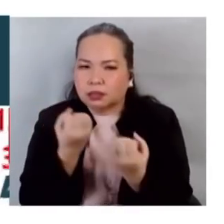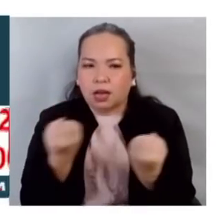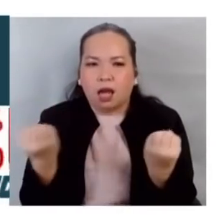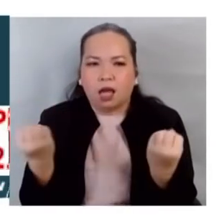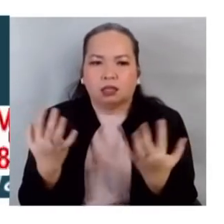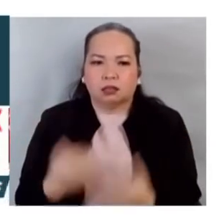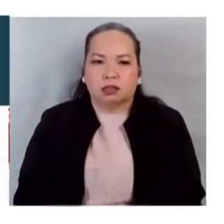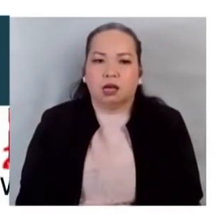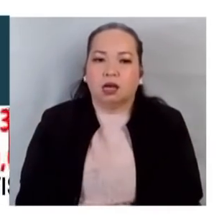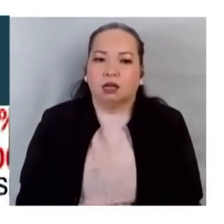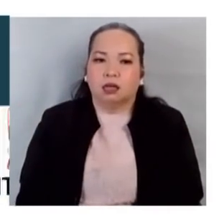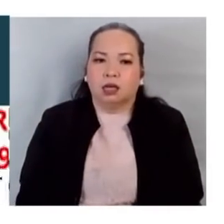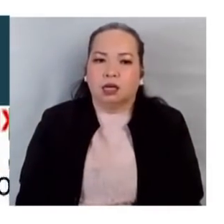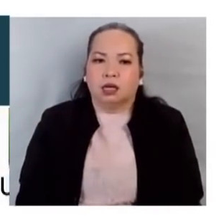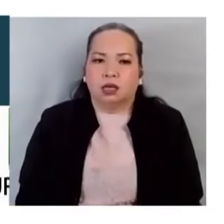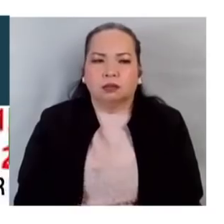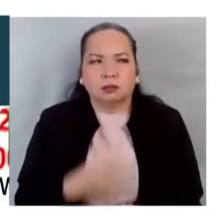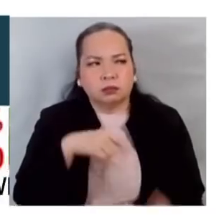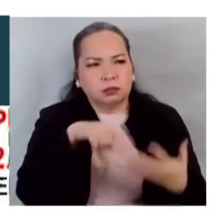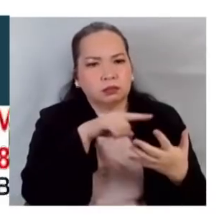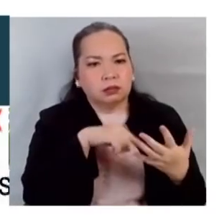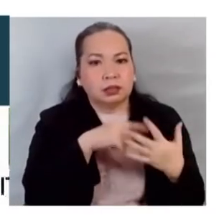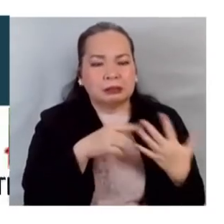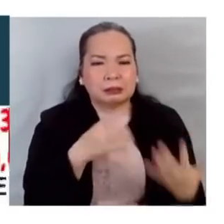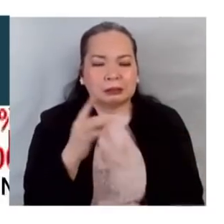Yes. Actually, mamabot sa ng